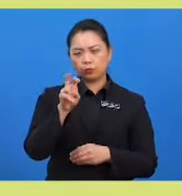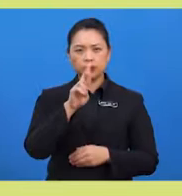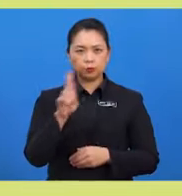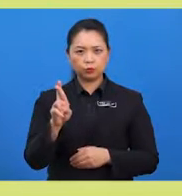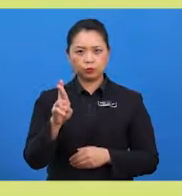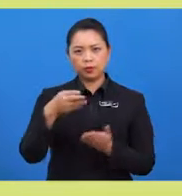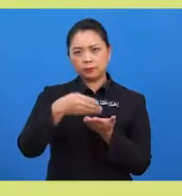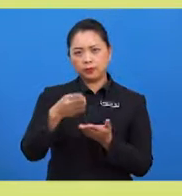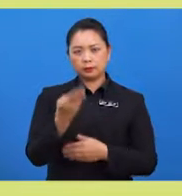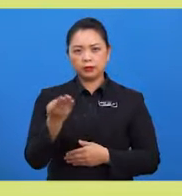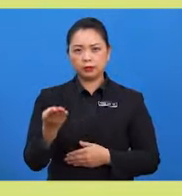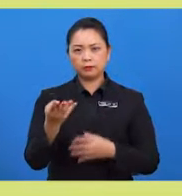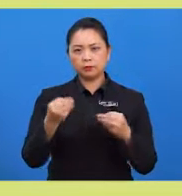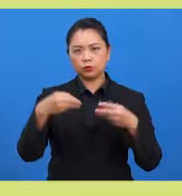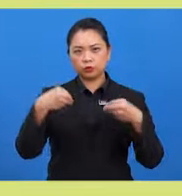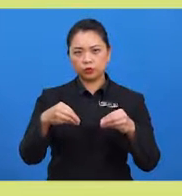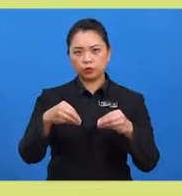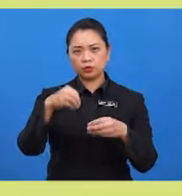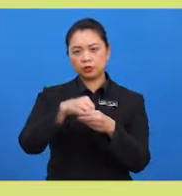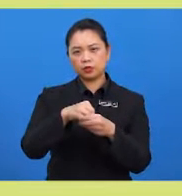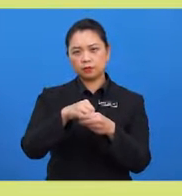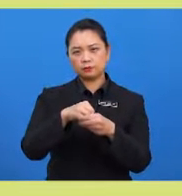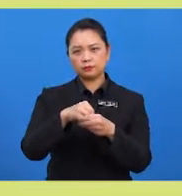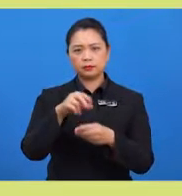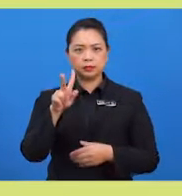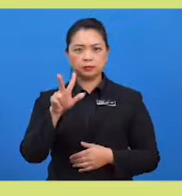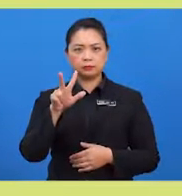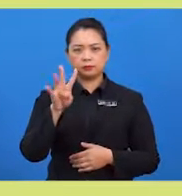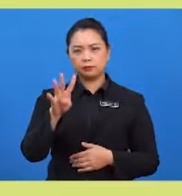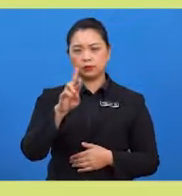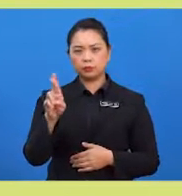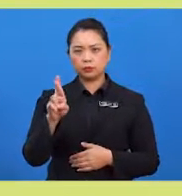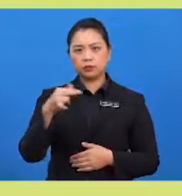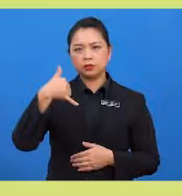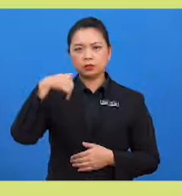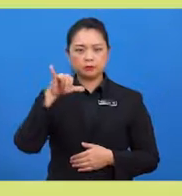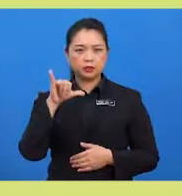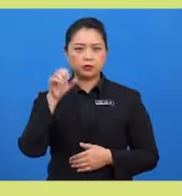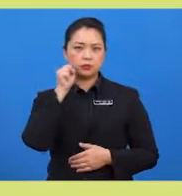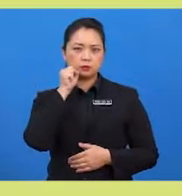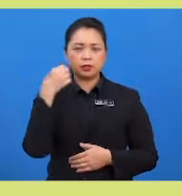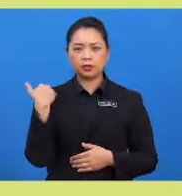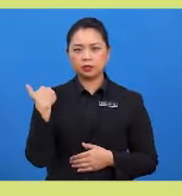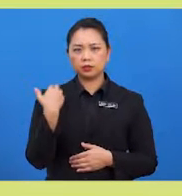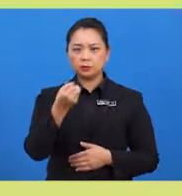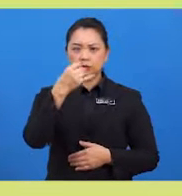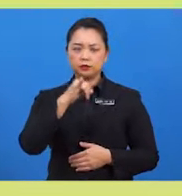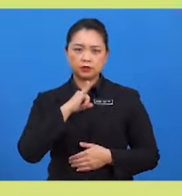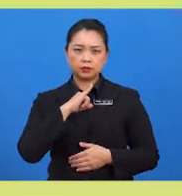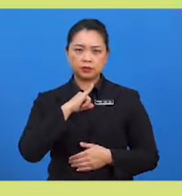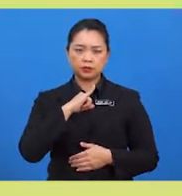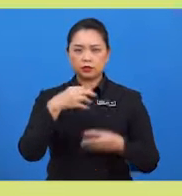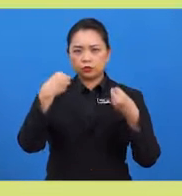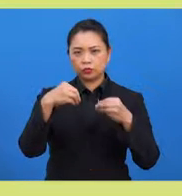RM50,000. Beli barang yang nak dijual dalam RM34,000. Semalam Sofia ada bagi tahu hasil jualan